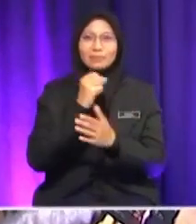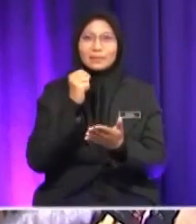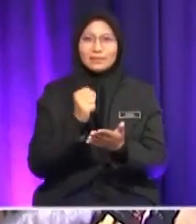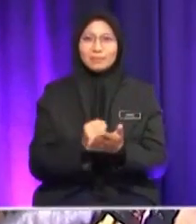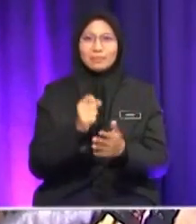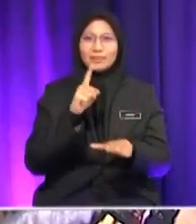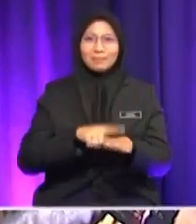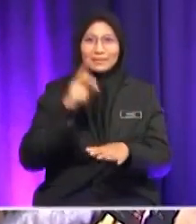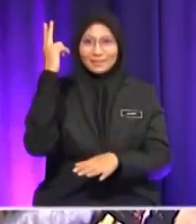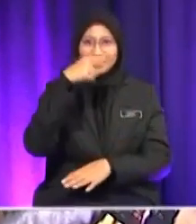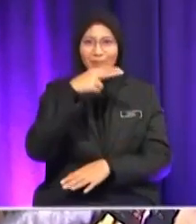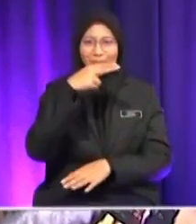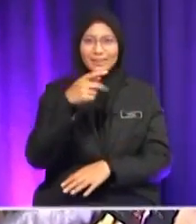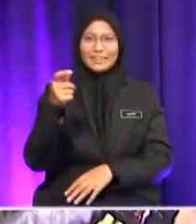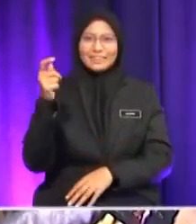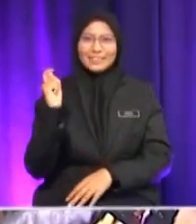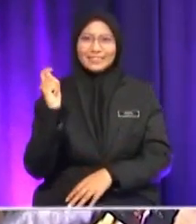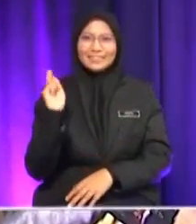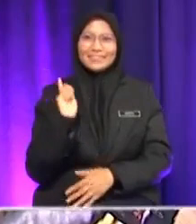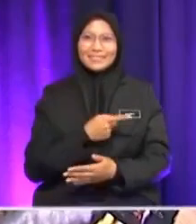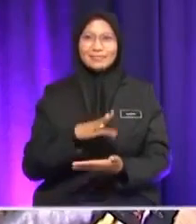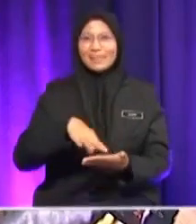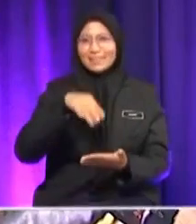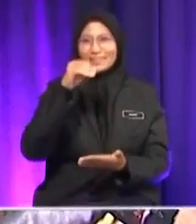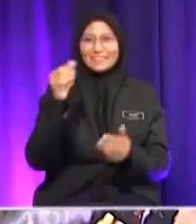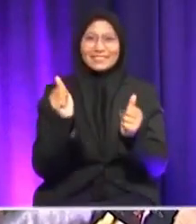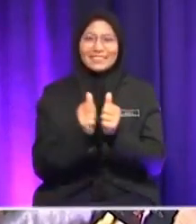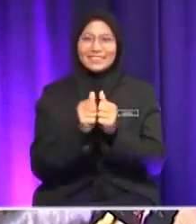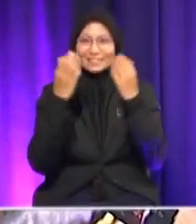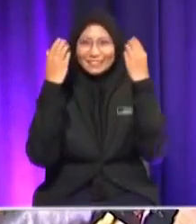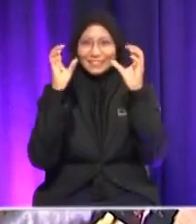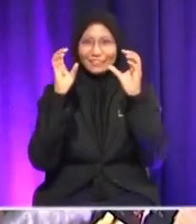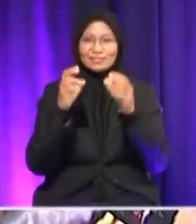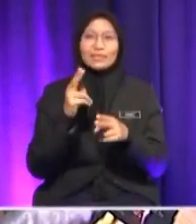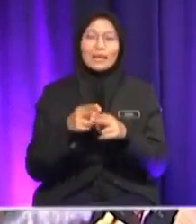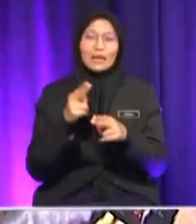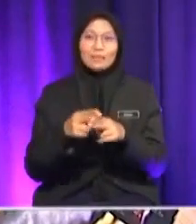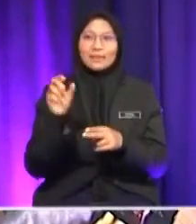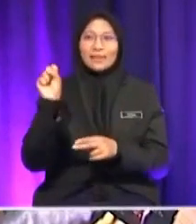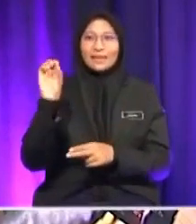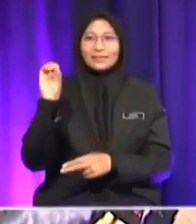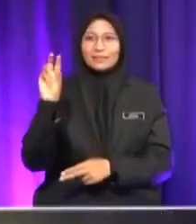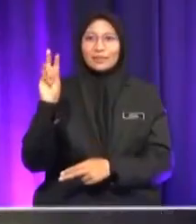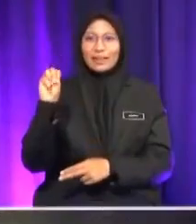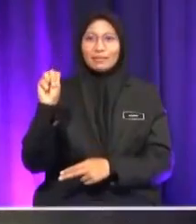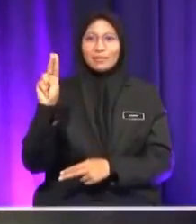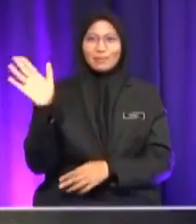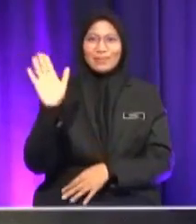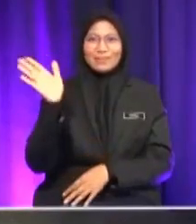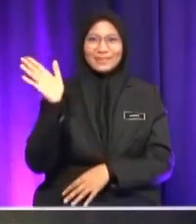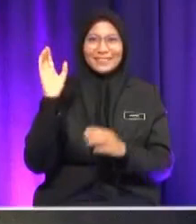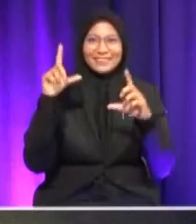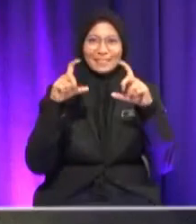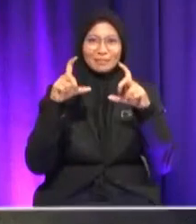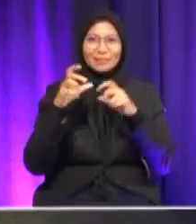pun berkenalan dengan cikgu-cikgu kita sebentar tadi. Apa kata kita beramah mesri sikit? Cikgu Somu, lambai kepada kamera. Itu dia